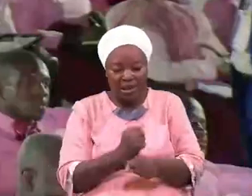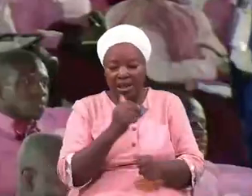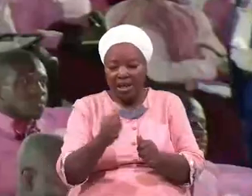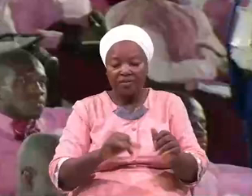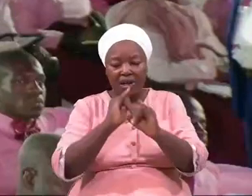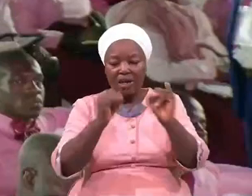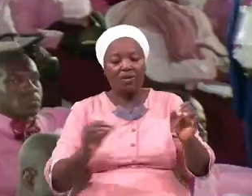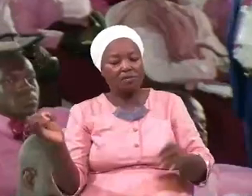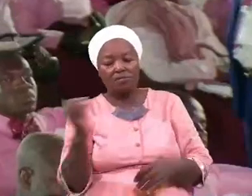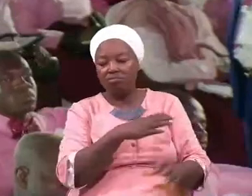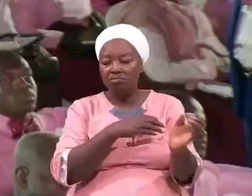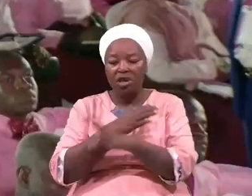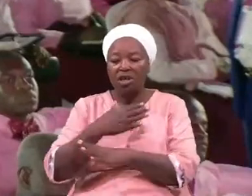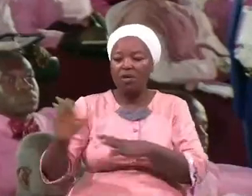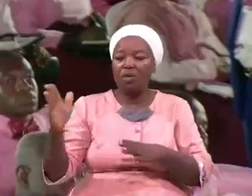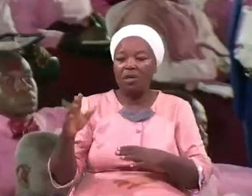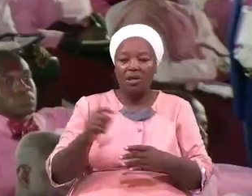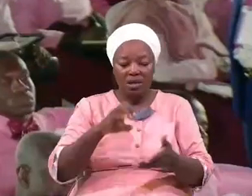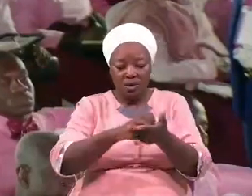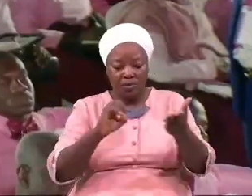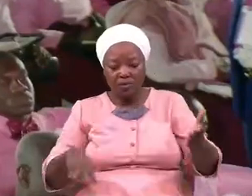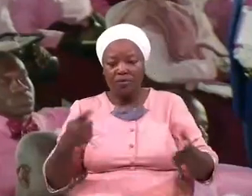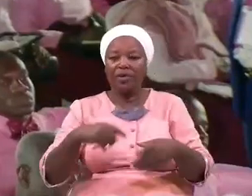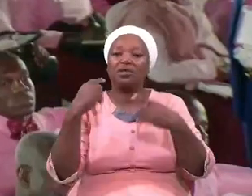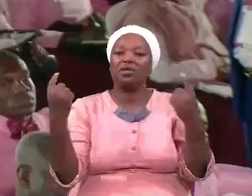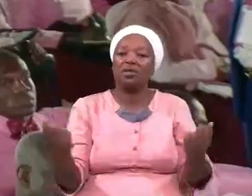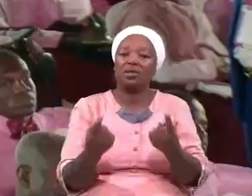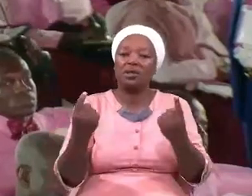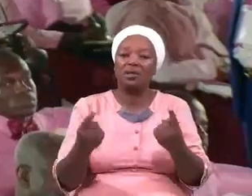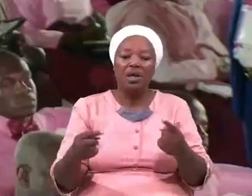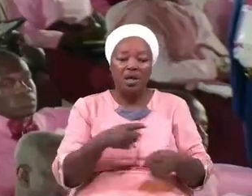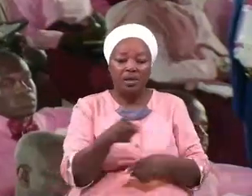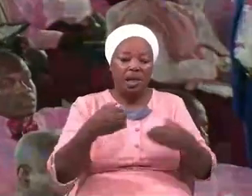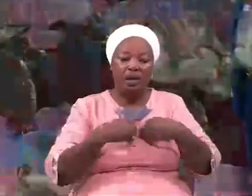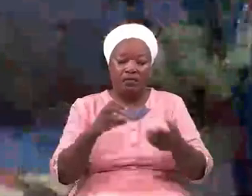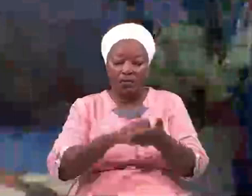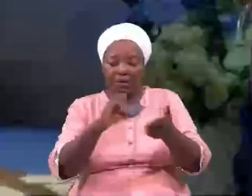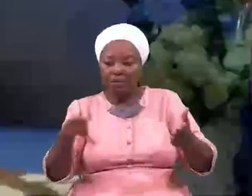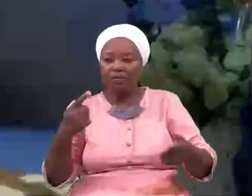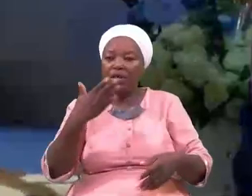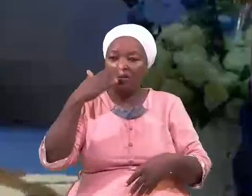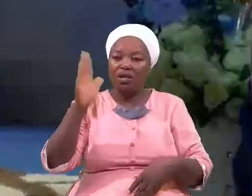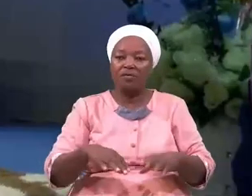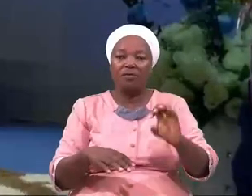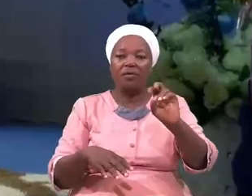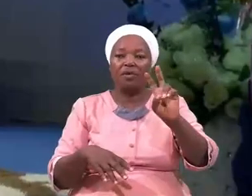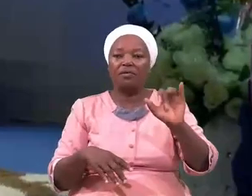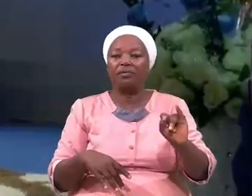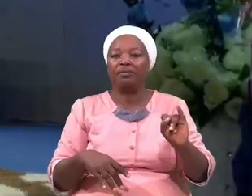ôté le levain de la maison. Ils ont ôté le péché. Ils ont ôté le mal.